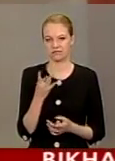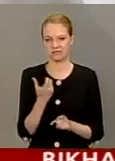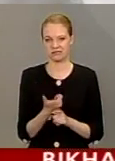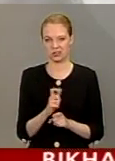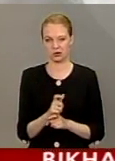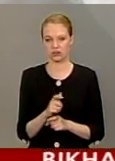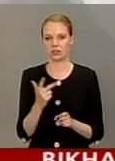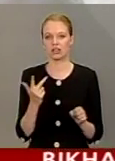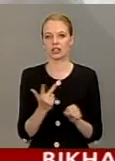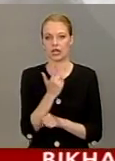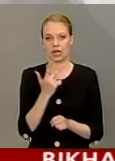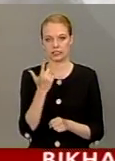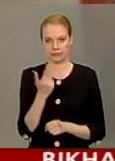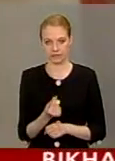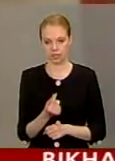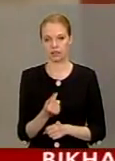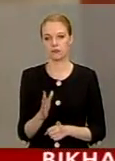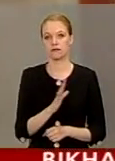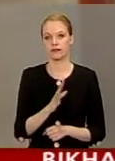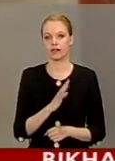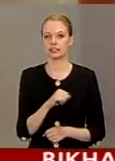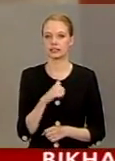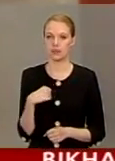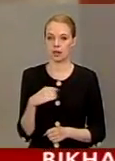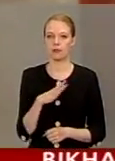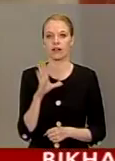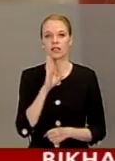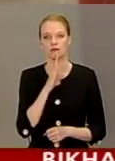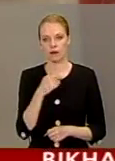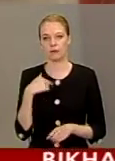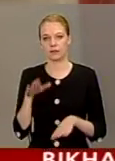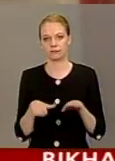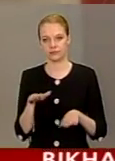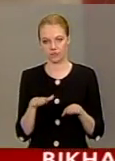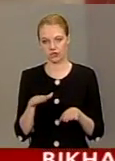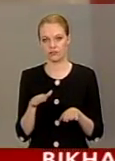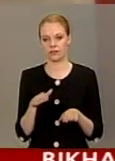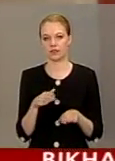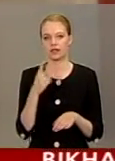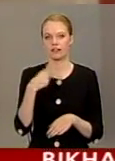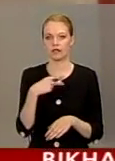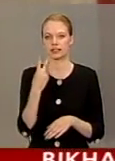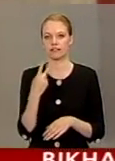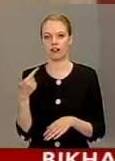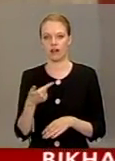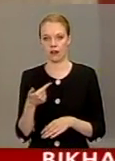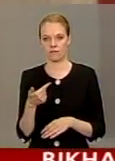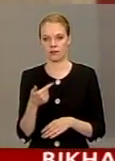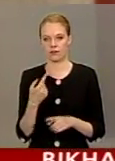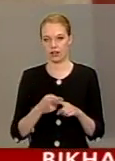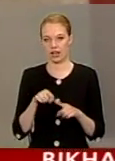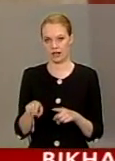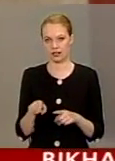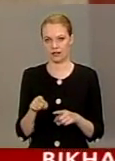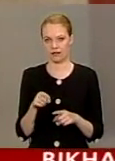дуже. 3 рази в день, вот, буває сама, буває мама, мені взвішує, ну, 22 грама вот этого